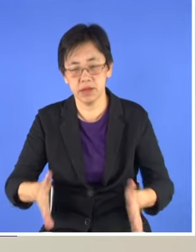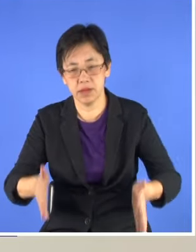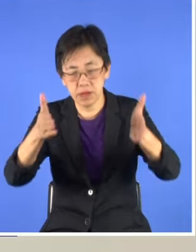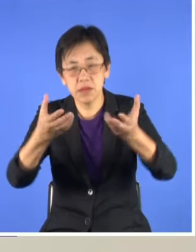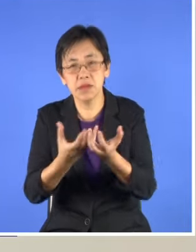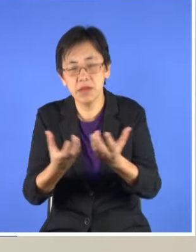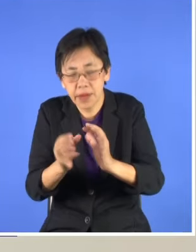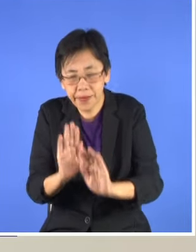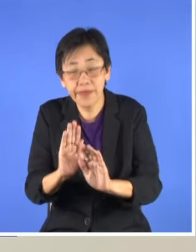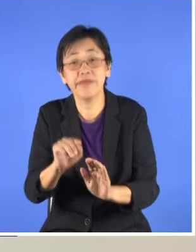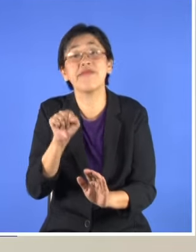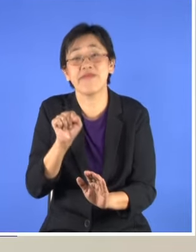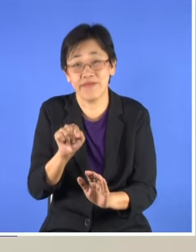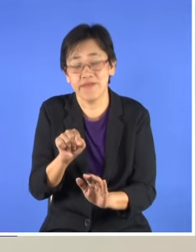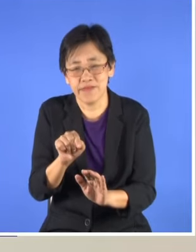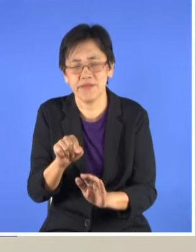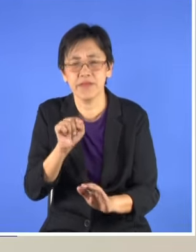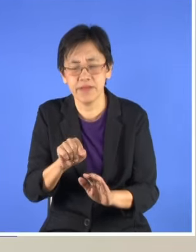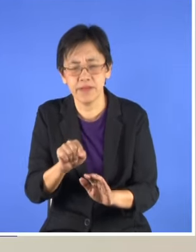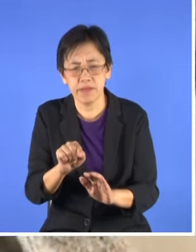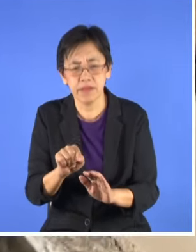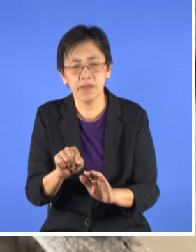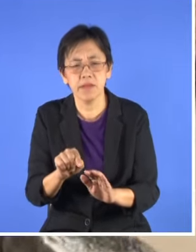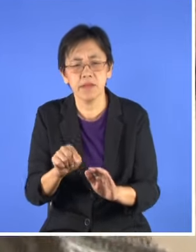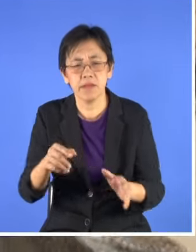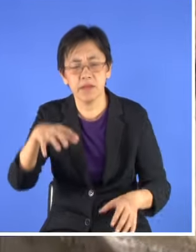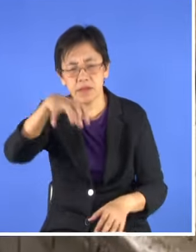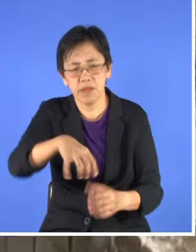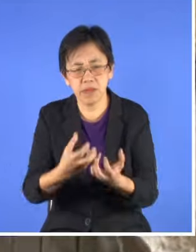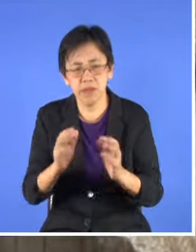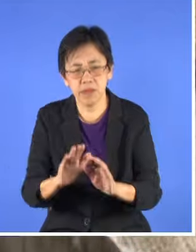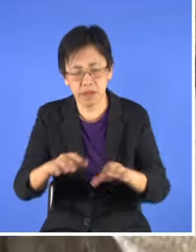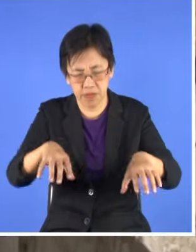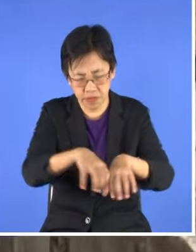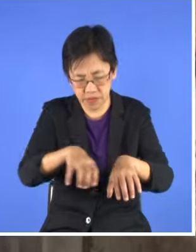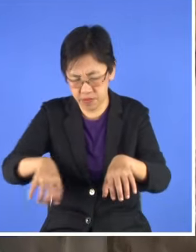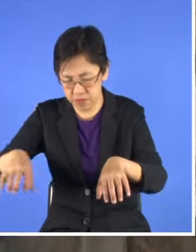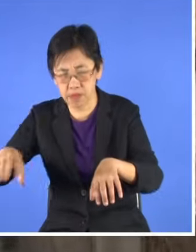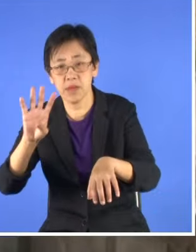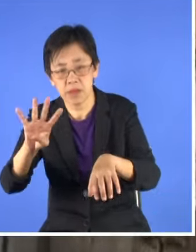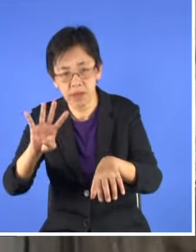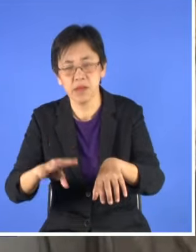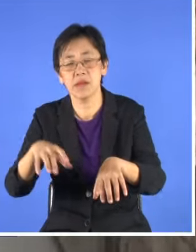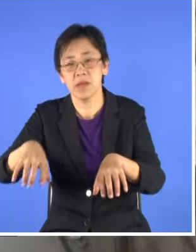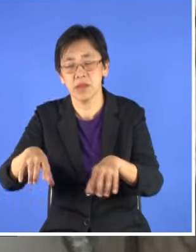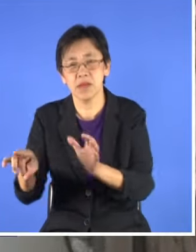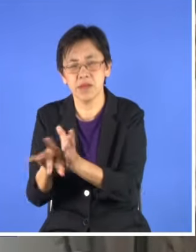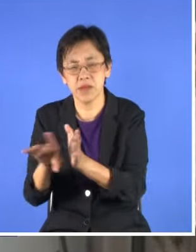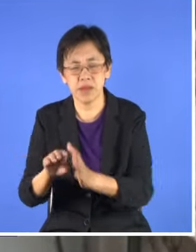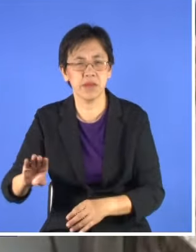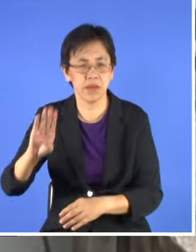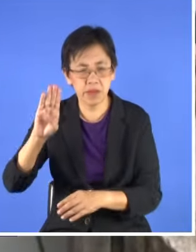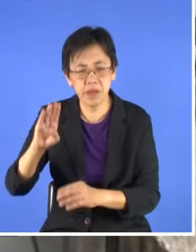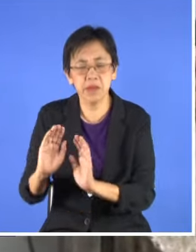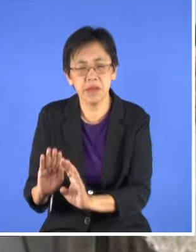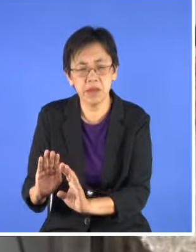ขนาดใหญ่ที่ว่าดนี้นะคะจุดนี้เนี่ยจะเป็นโกดังลักษณะคือติดติดกัน 4โกดังโกดังสุดท้ายเป็นของบริษัทแห่งหนึ่งแล้ว